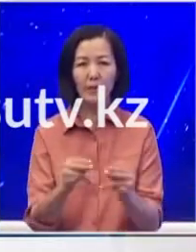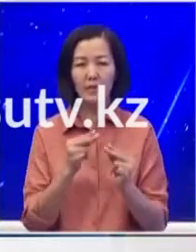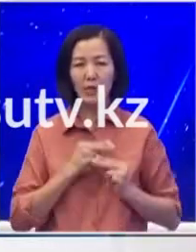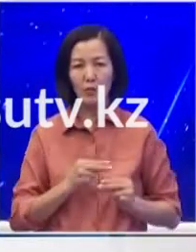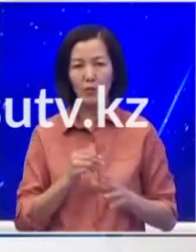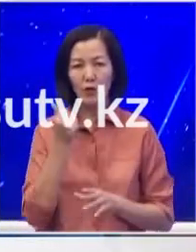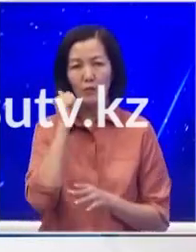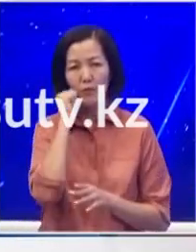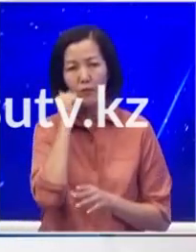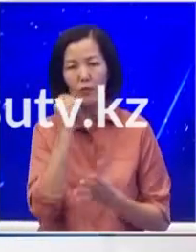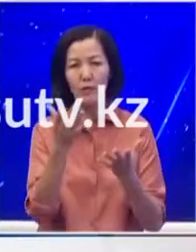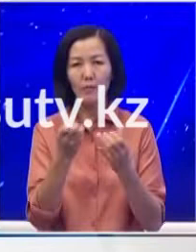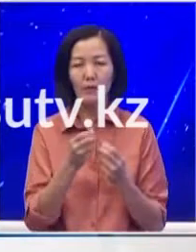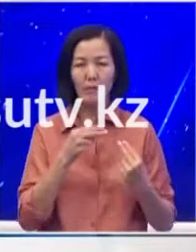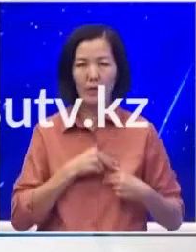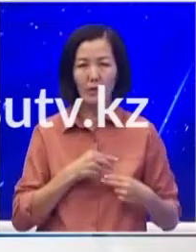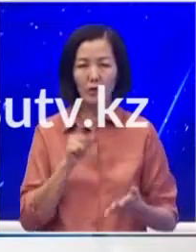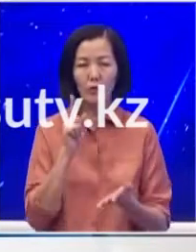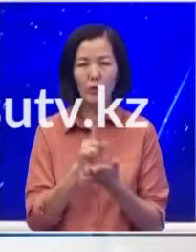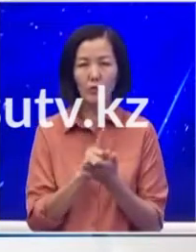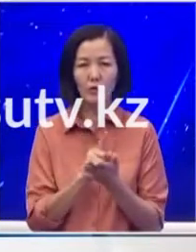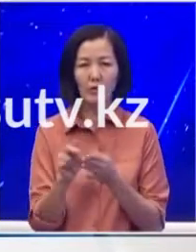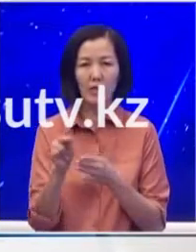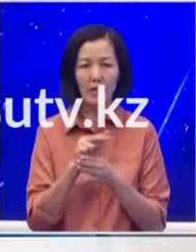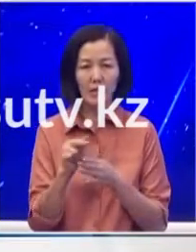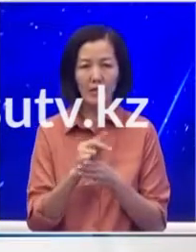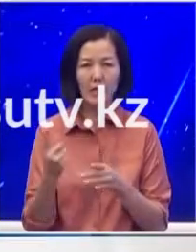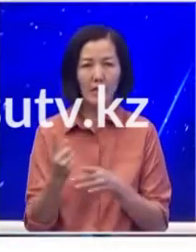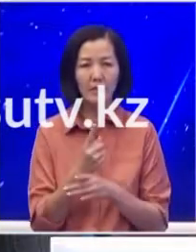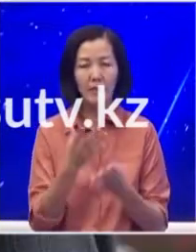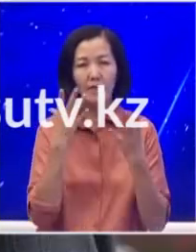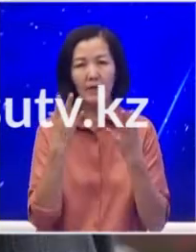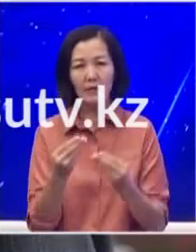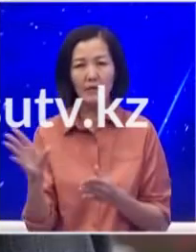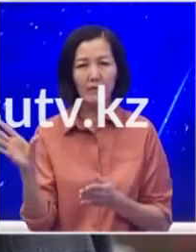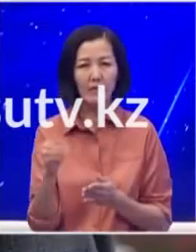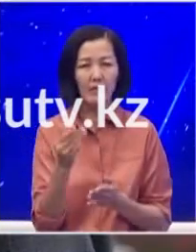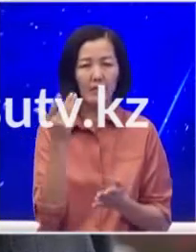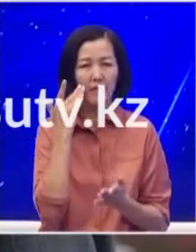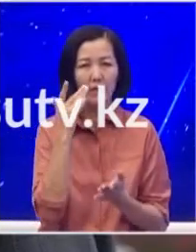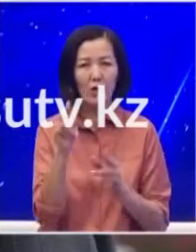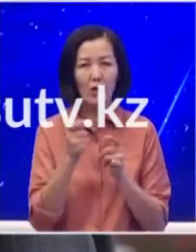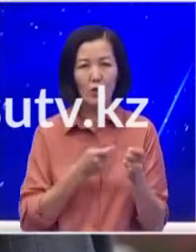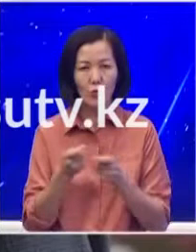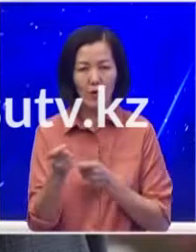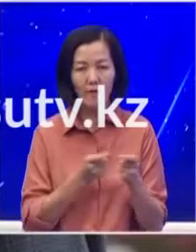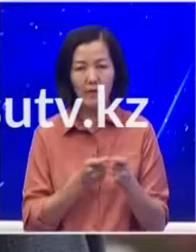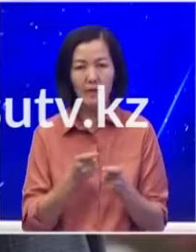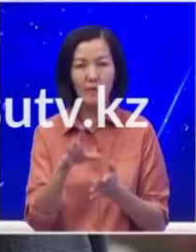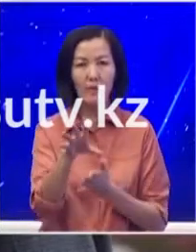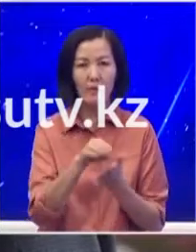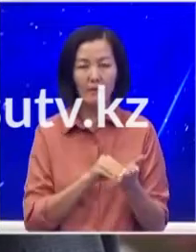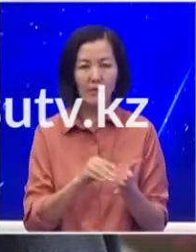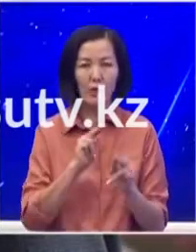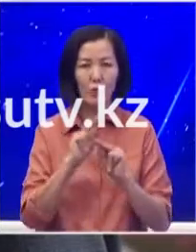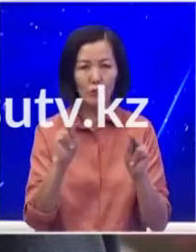Акжоловой. Принимался на работу, на должность редактора-корректора. С первых дней она была для всех нас не просто руководителем, но и наставником. Она